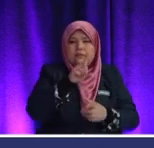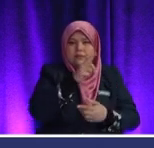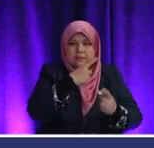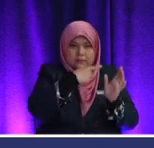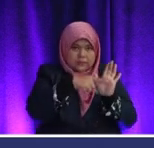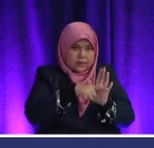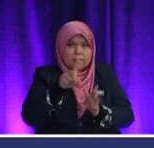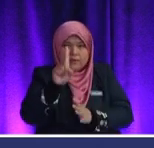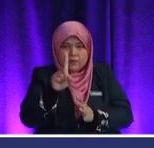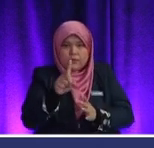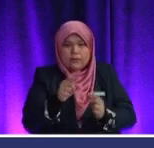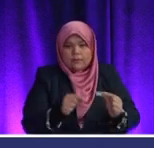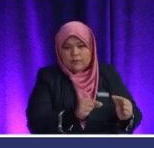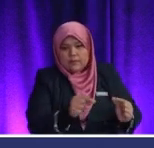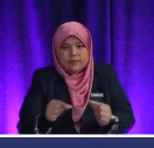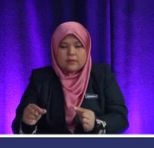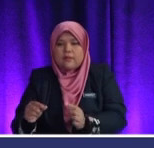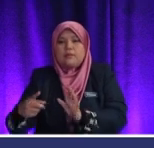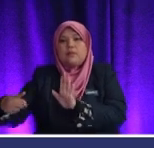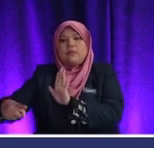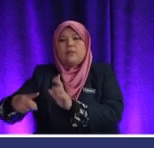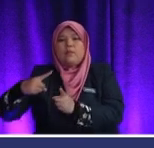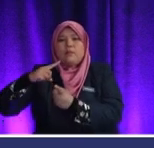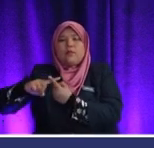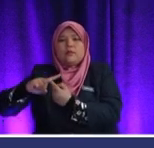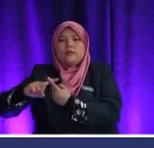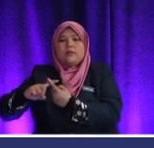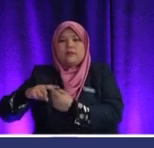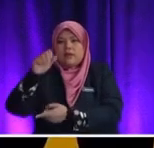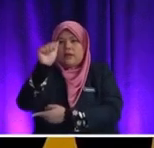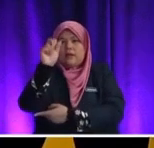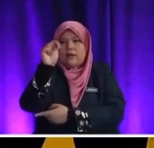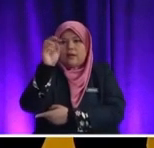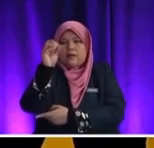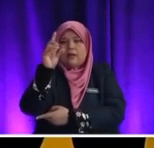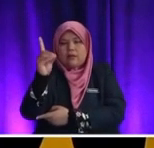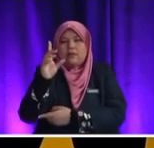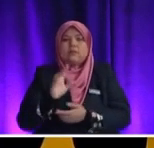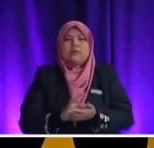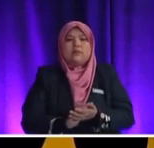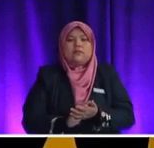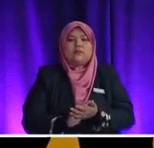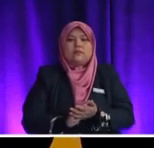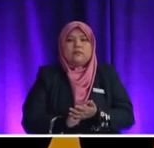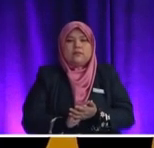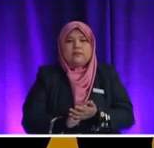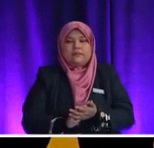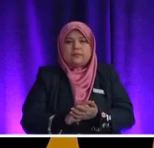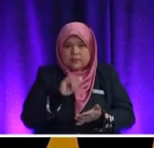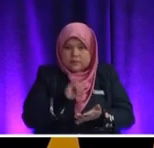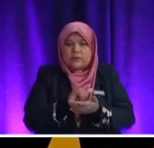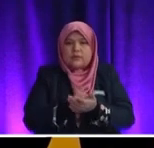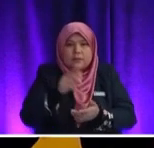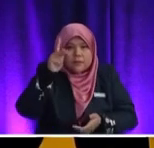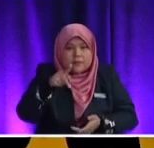bergerak ke Terminal positif yaitu and out ya jadi itu is itu yang kita dapat pastikan